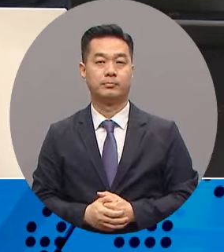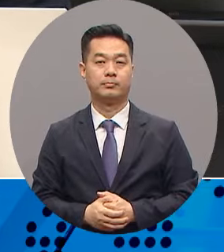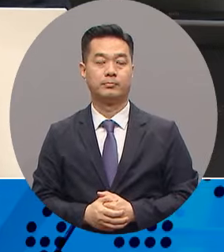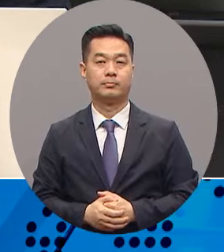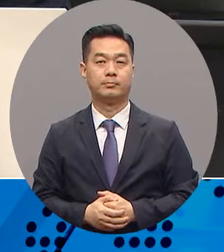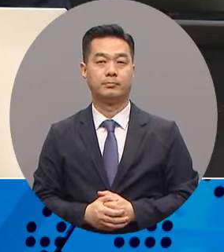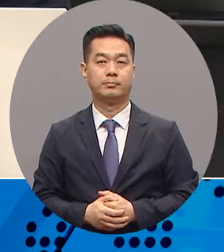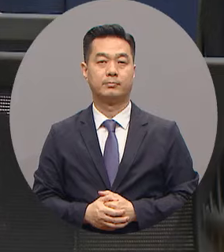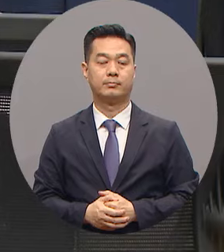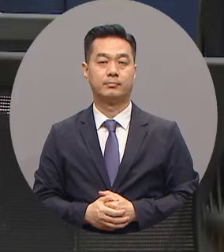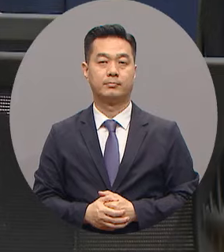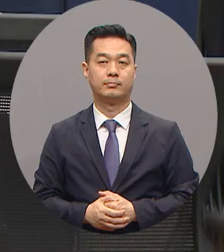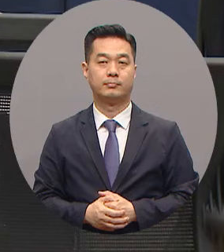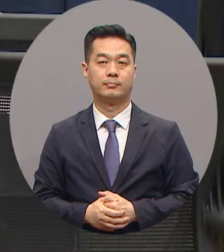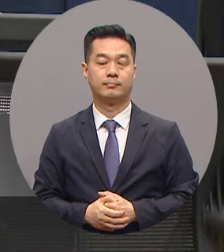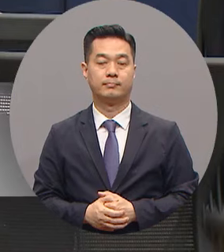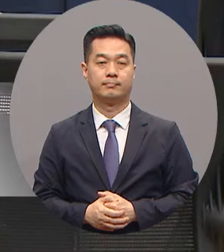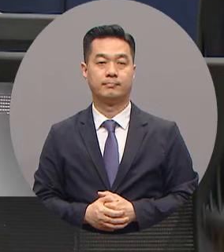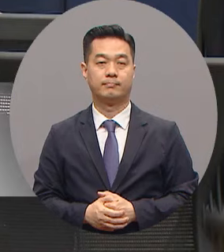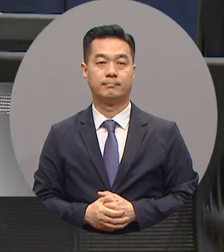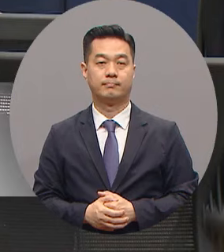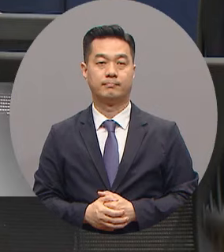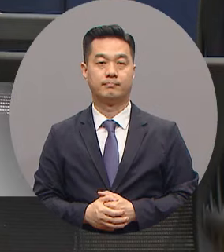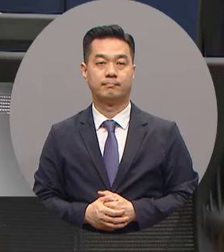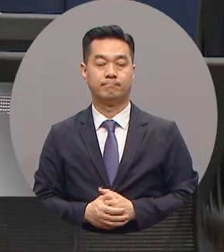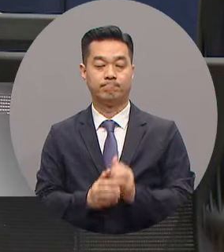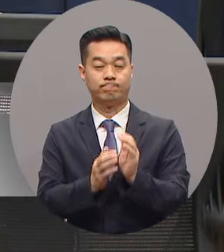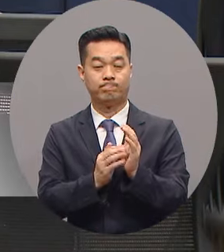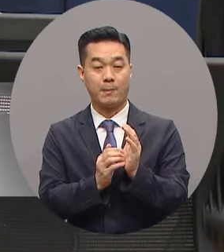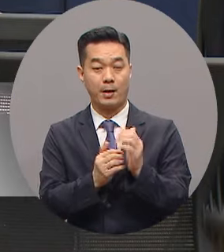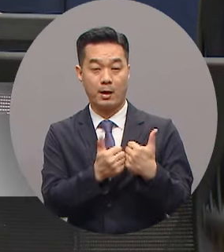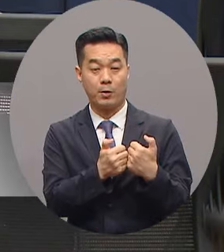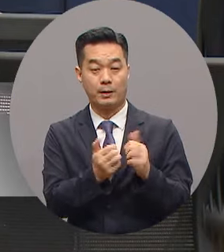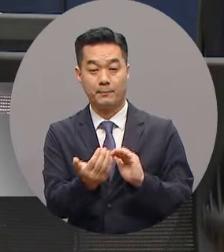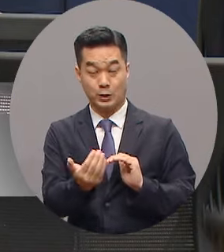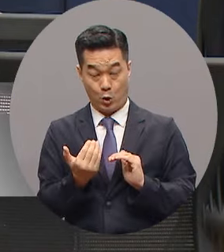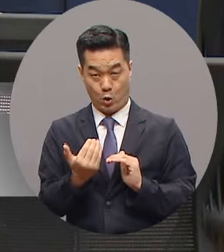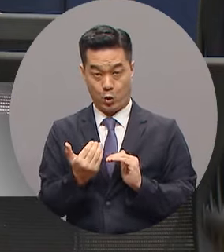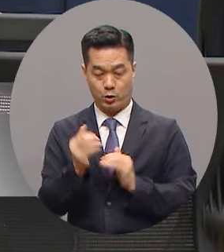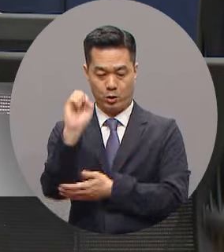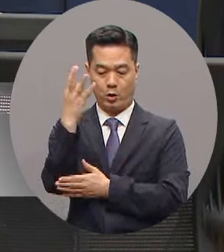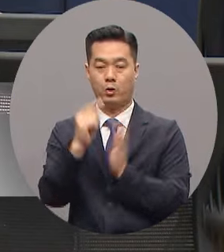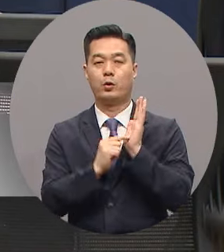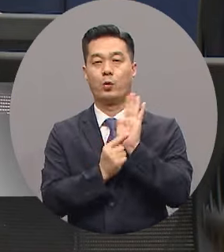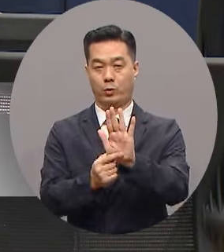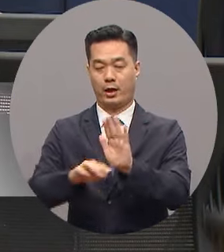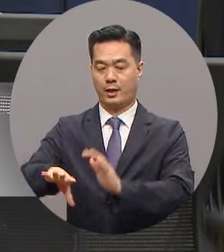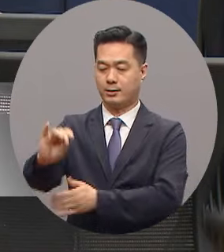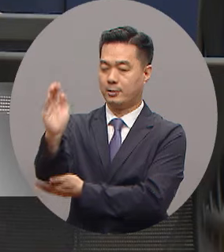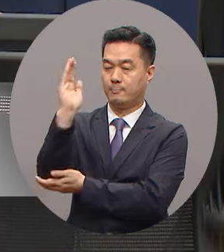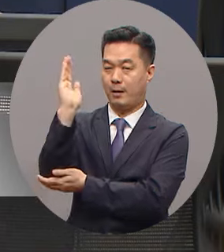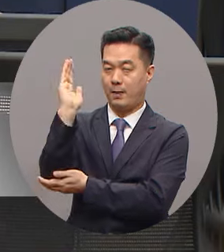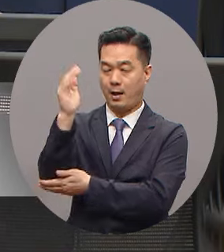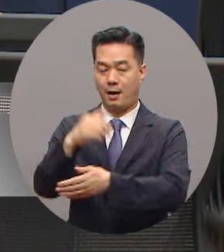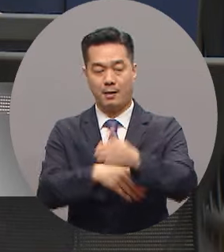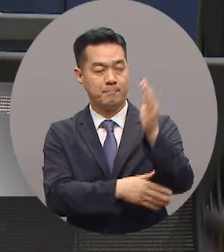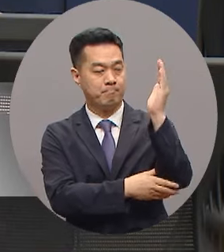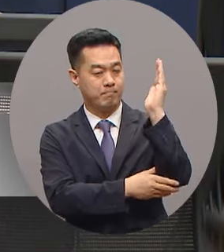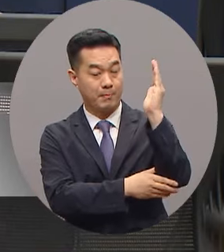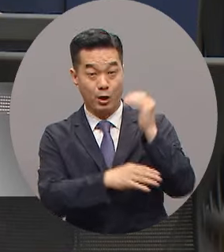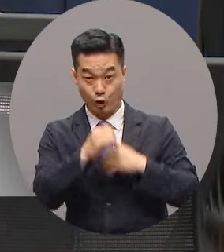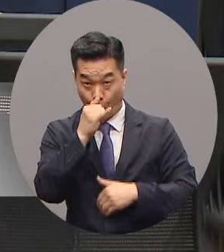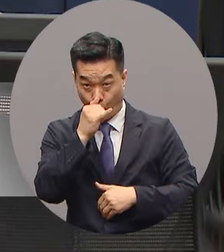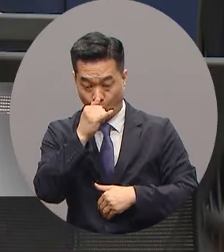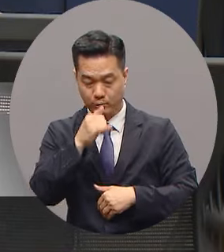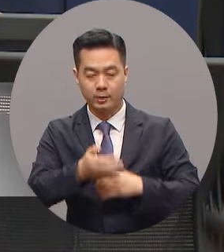있었죠네 그렇습니다 비공개 회담으로 넘어가기 전 언론에 공개된 모두 발언 시간이었는데요 윤성열 대통령은